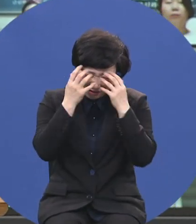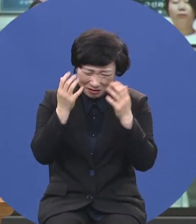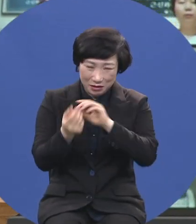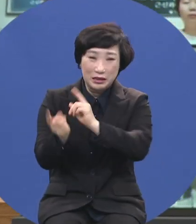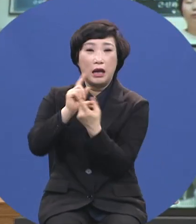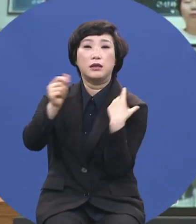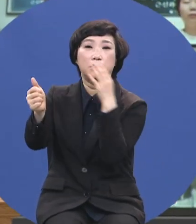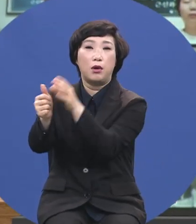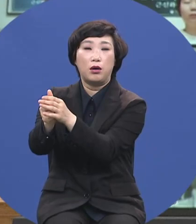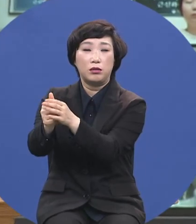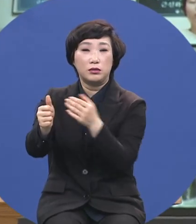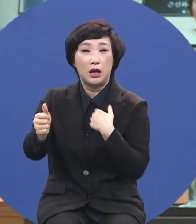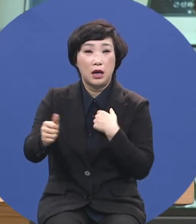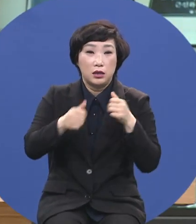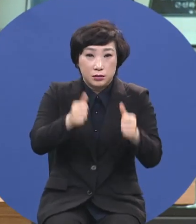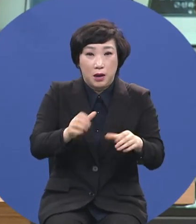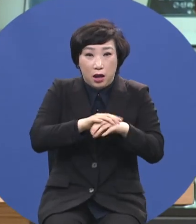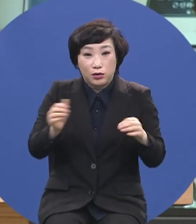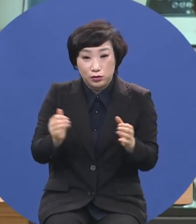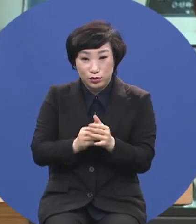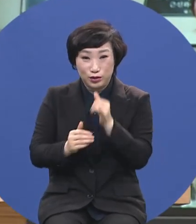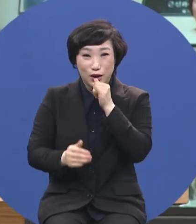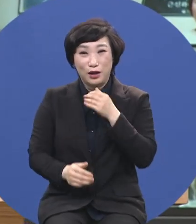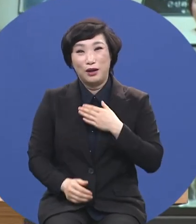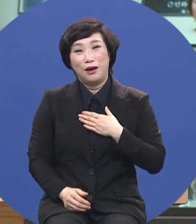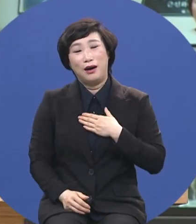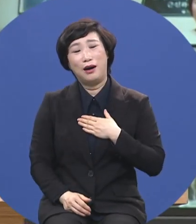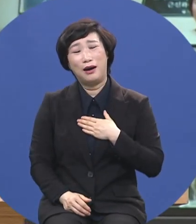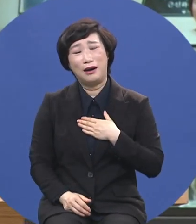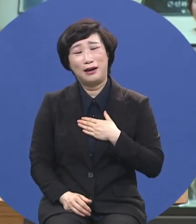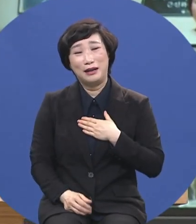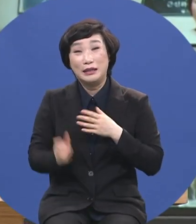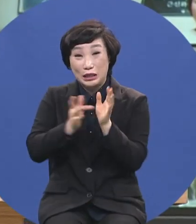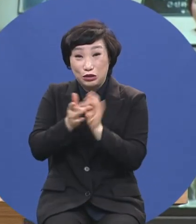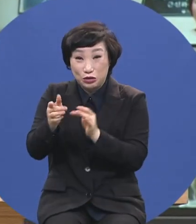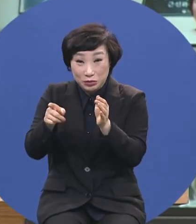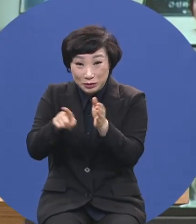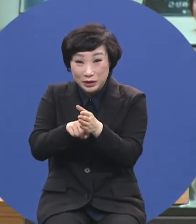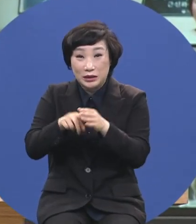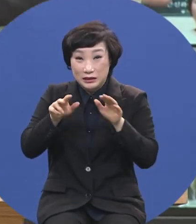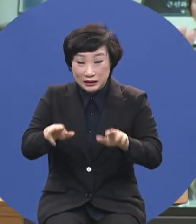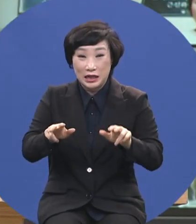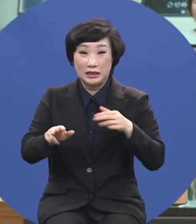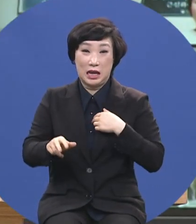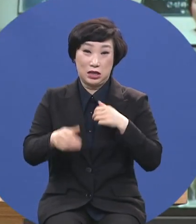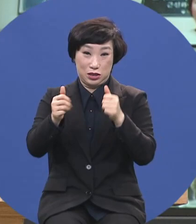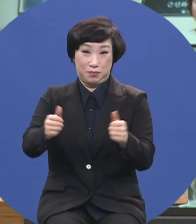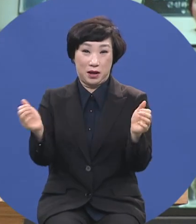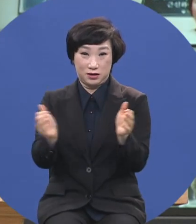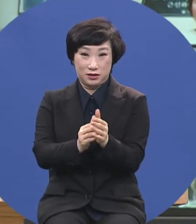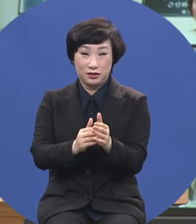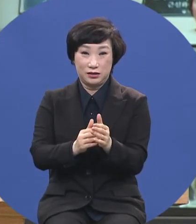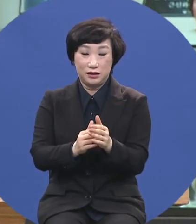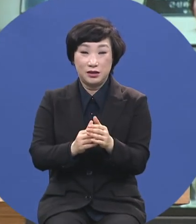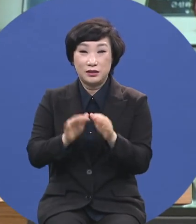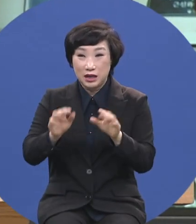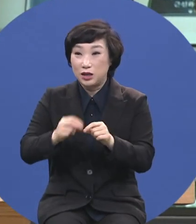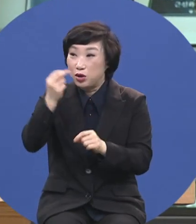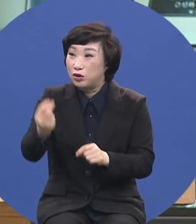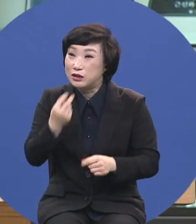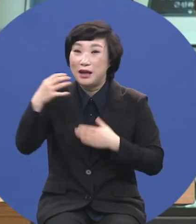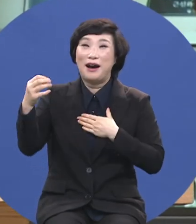당하시고 나의 심판을 해결해 버렸으니 그를 믿음으로 심판이 끝났으며